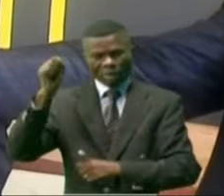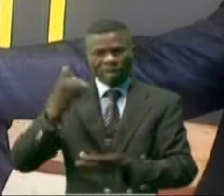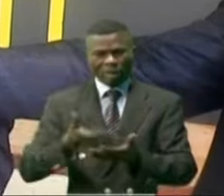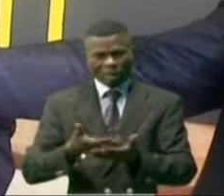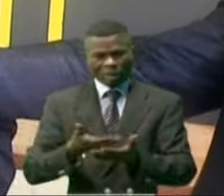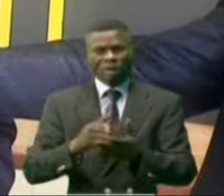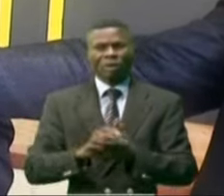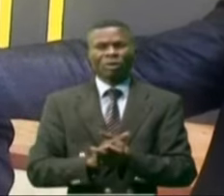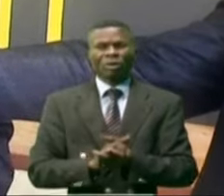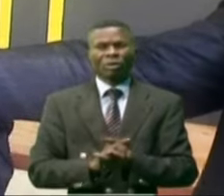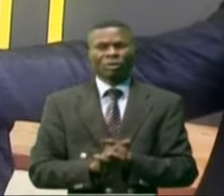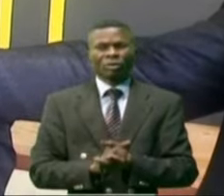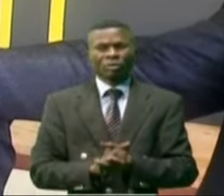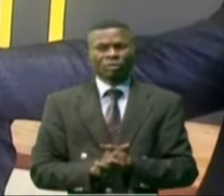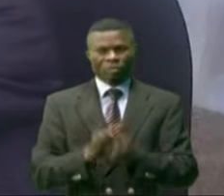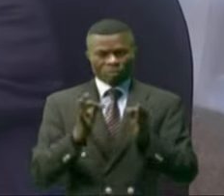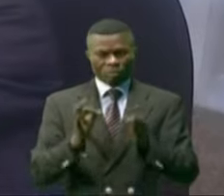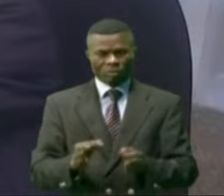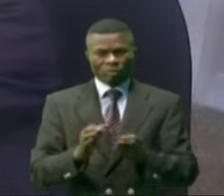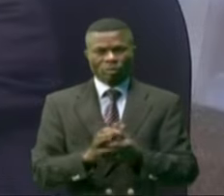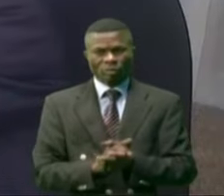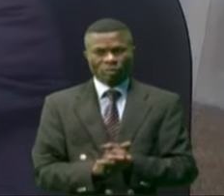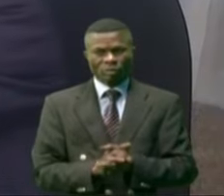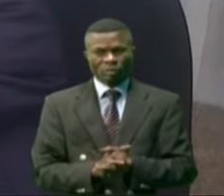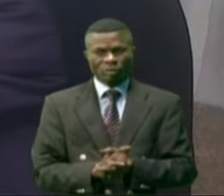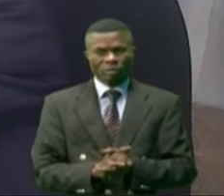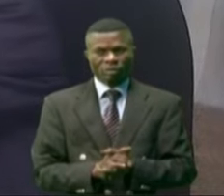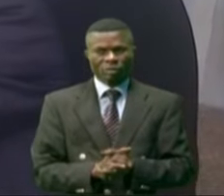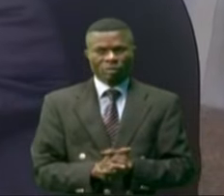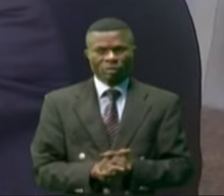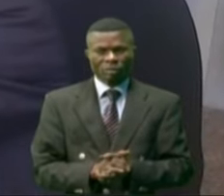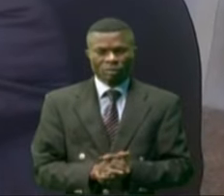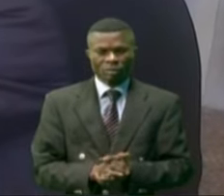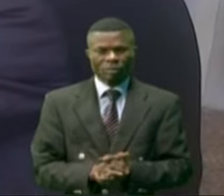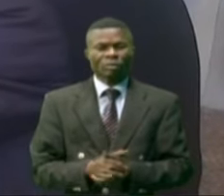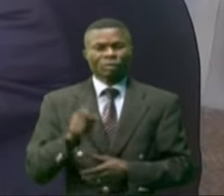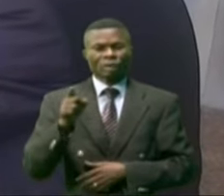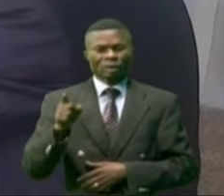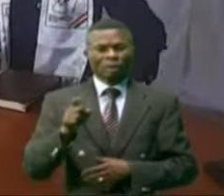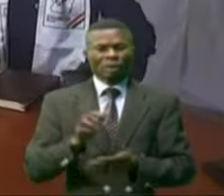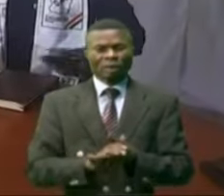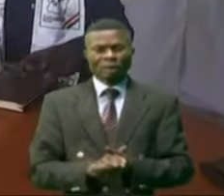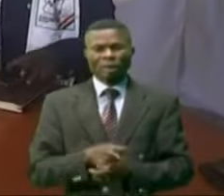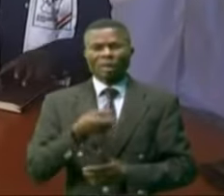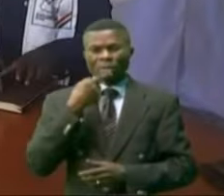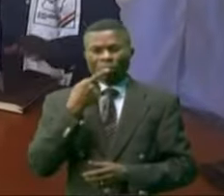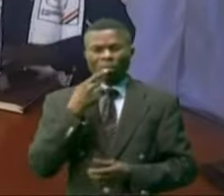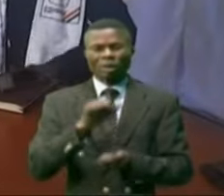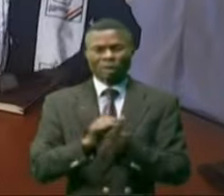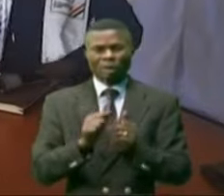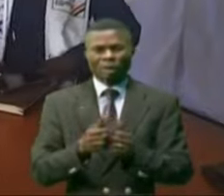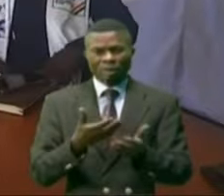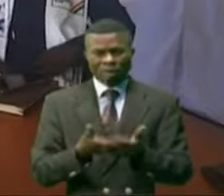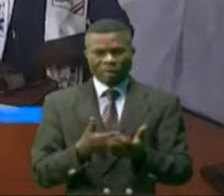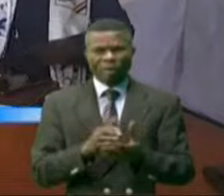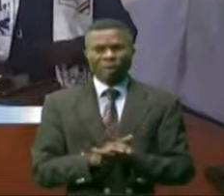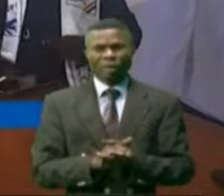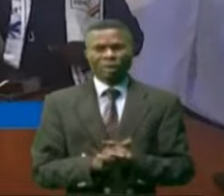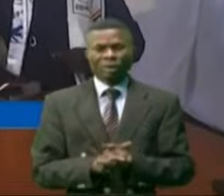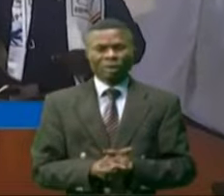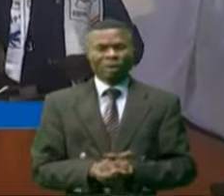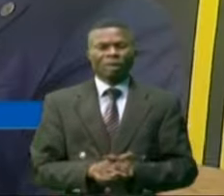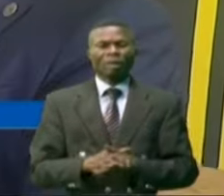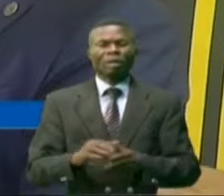chassés et neutralisés. Loin d'un fruit du hasard, ce prix est la résultante d'un combat politique et